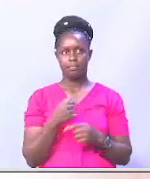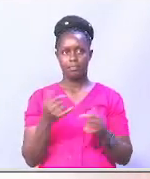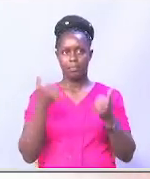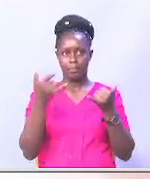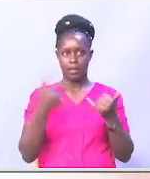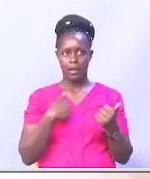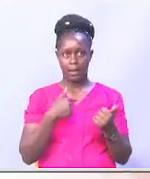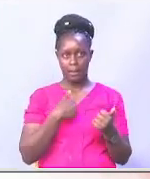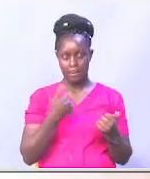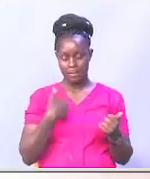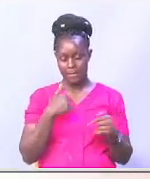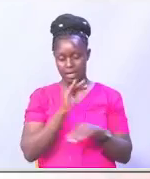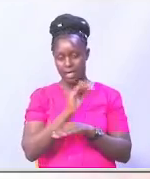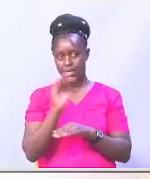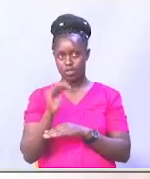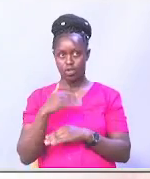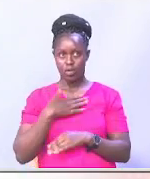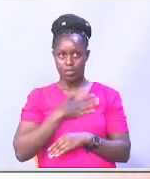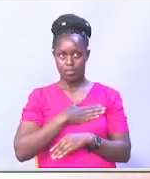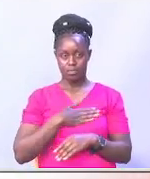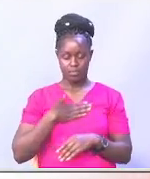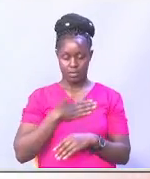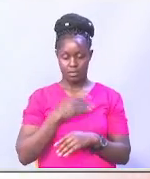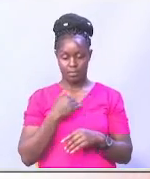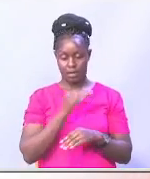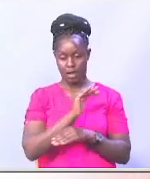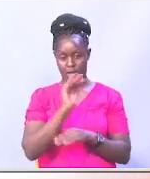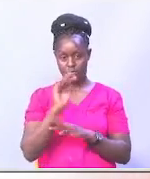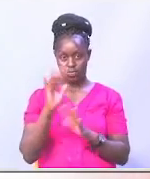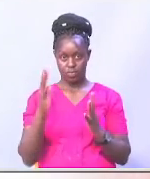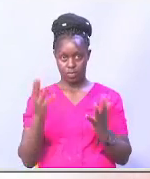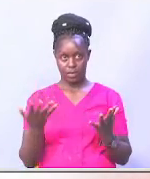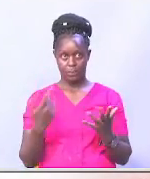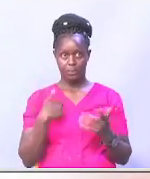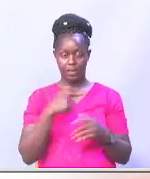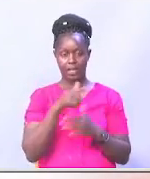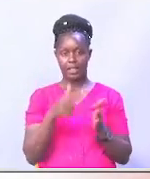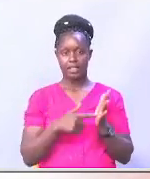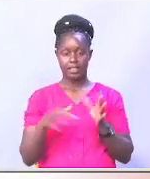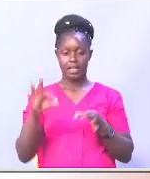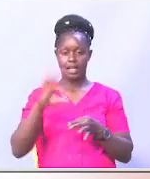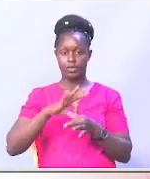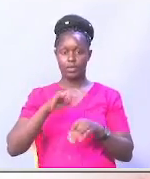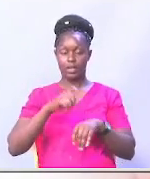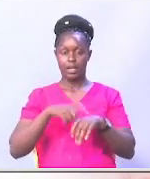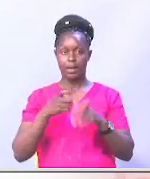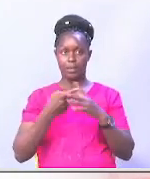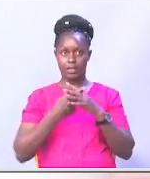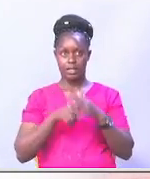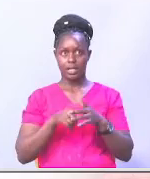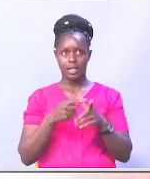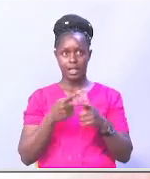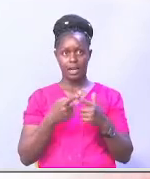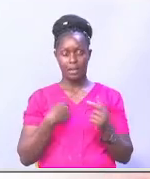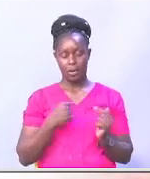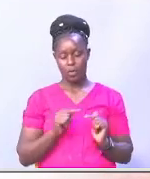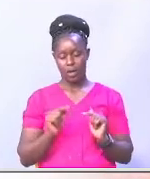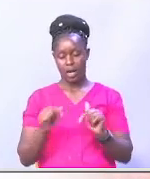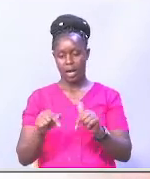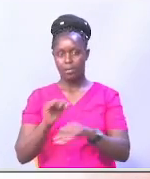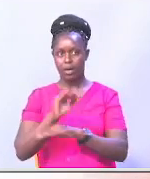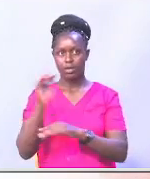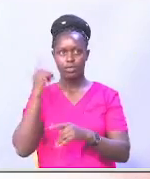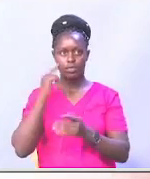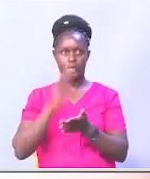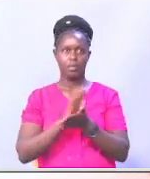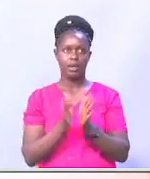Mimi nakusihi tafadhali sana. Na uchaguzi ukifunguliwa, nitakuja kukuomba kura.